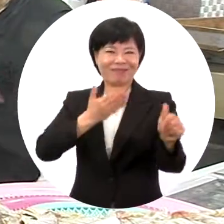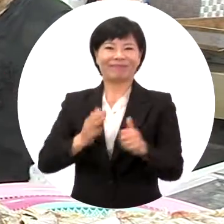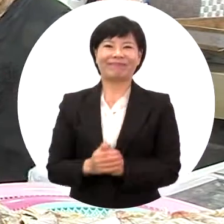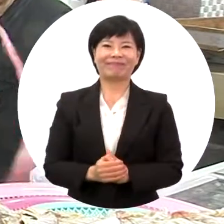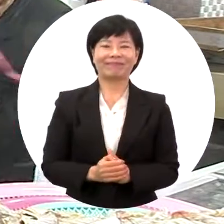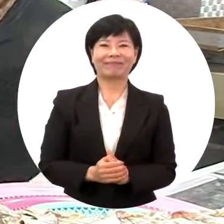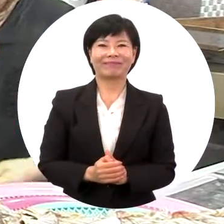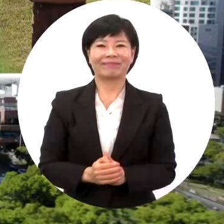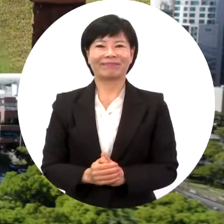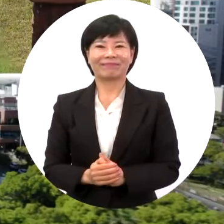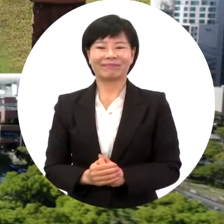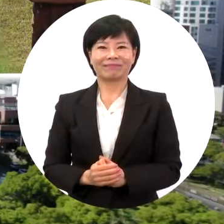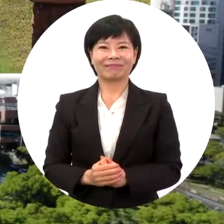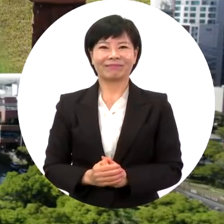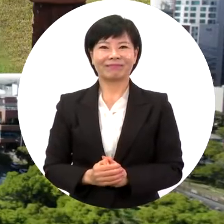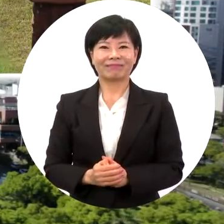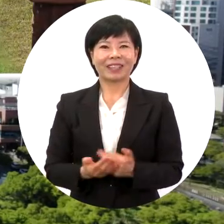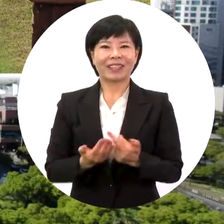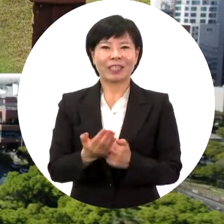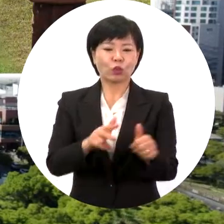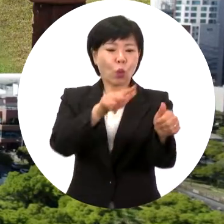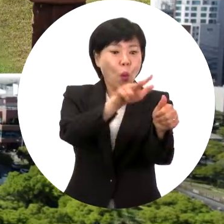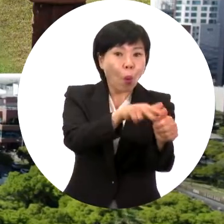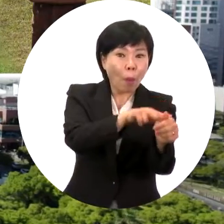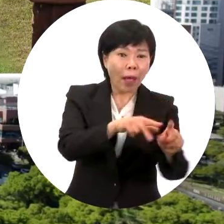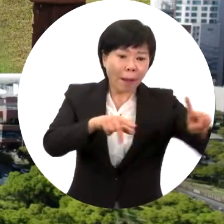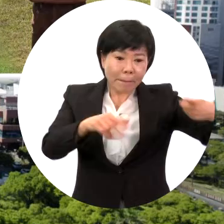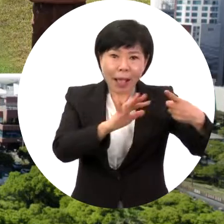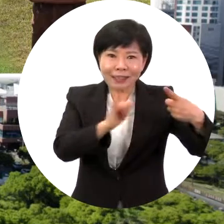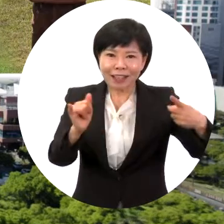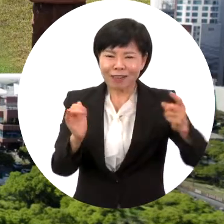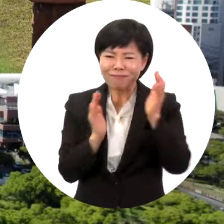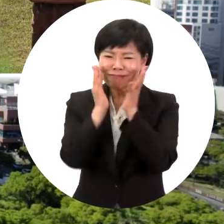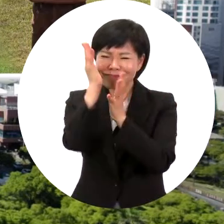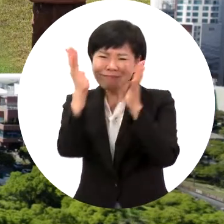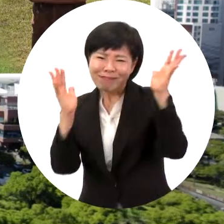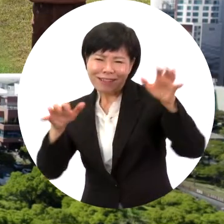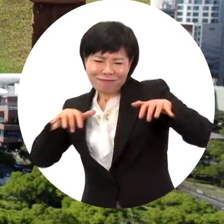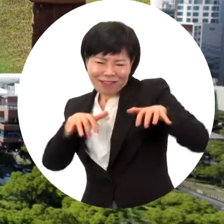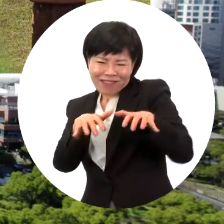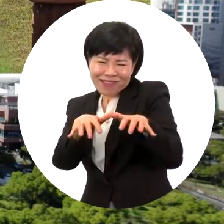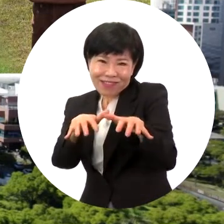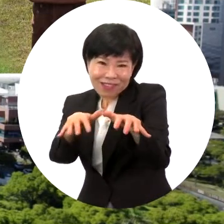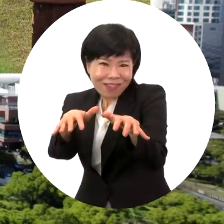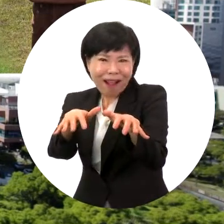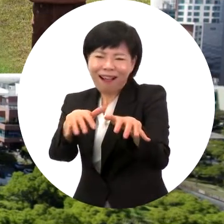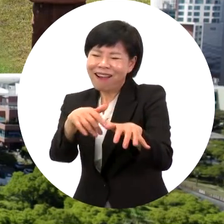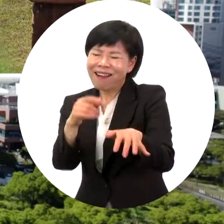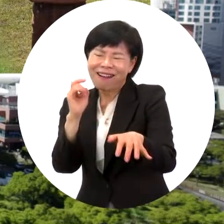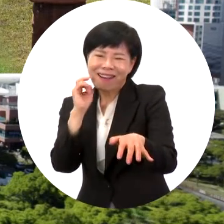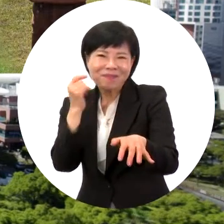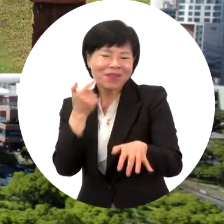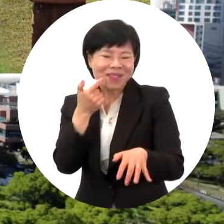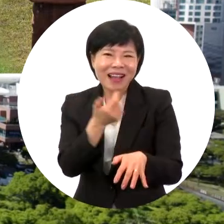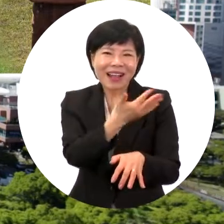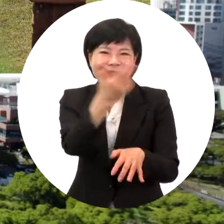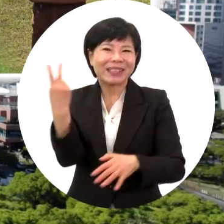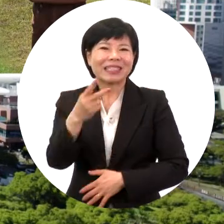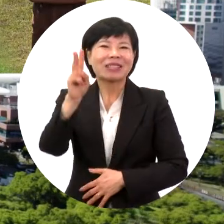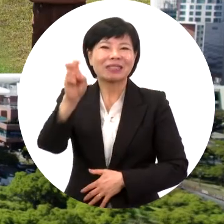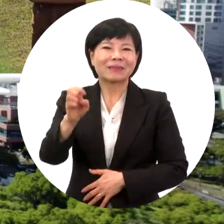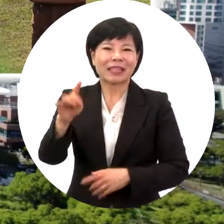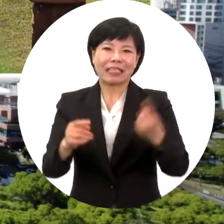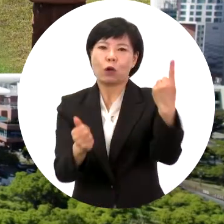바랍니다. 제주마 100마리가 한꺼번에 푸른 초원을 질주하는 장관이 펼쳐졌습니다.